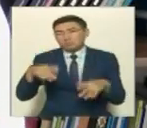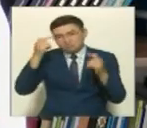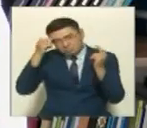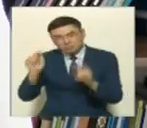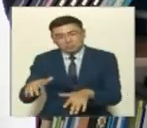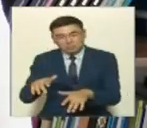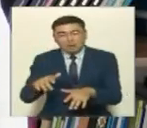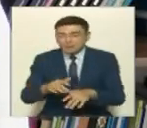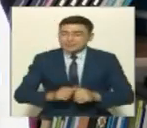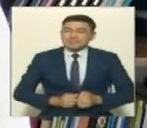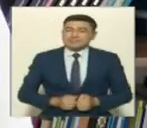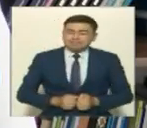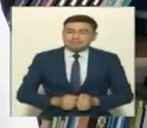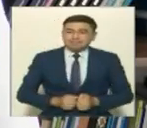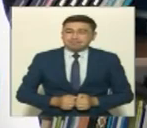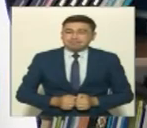оларды